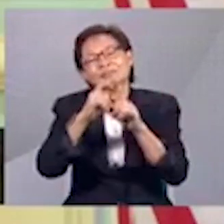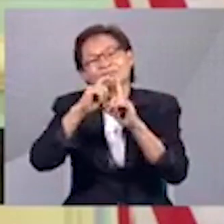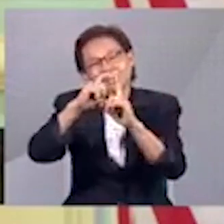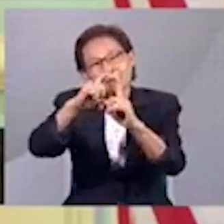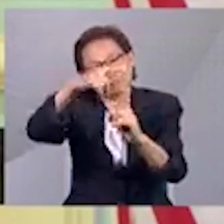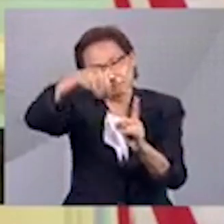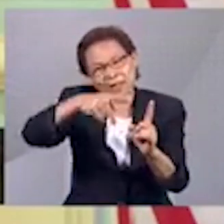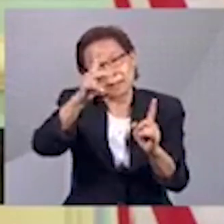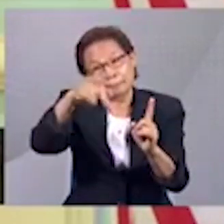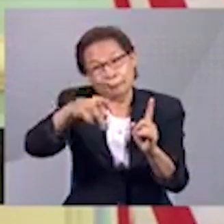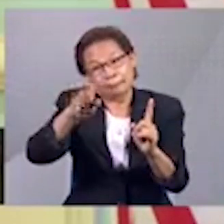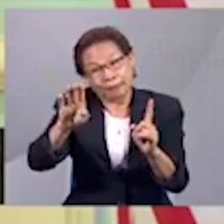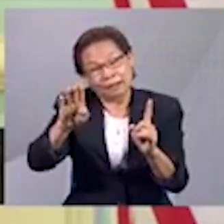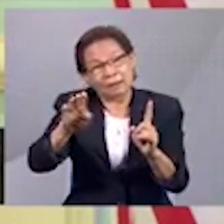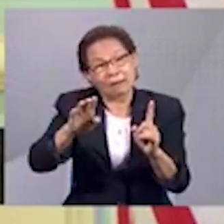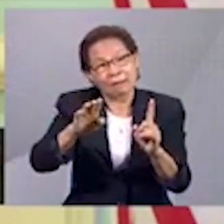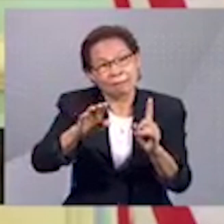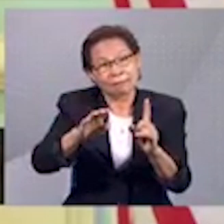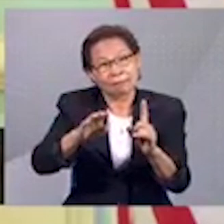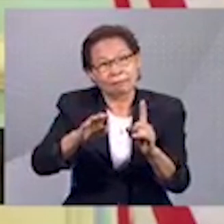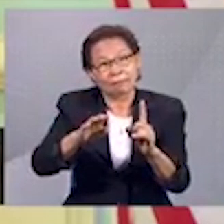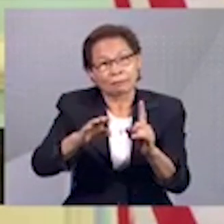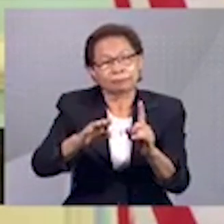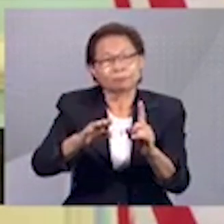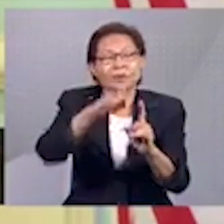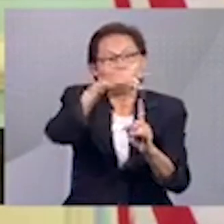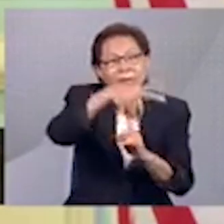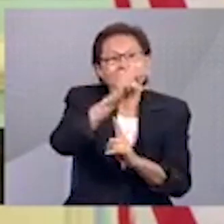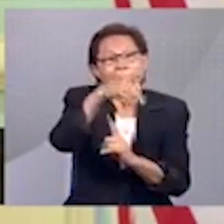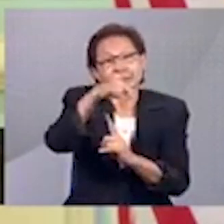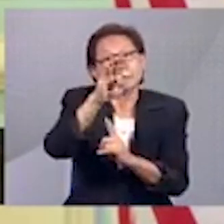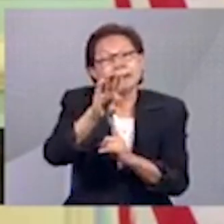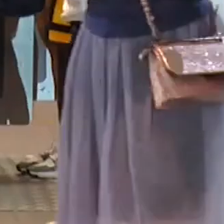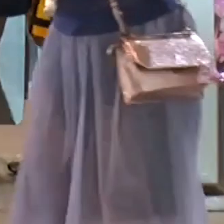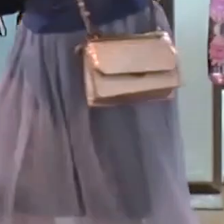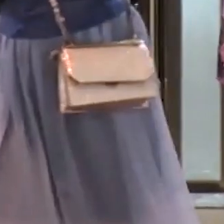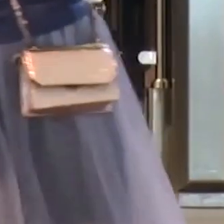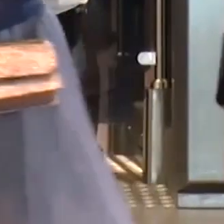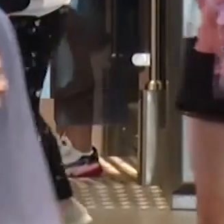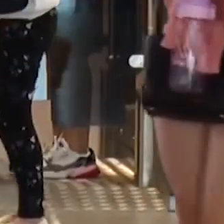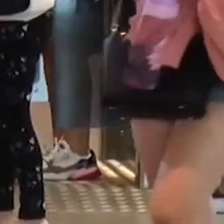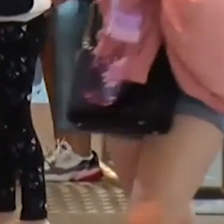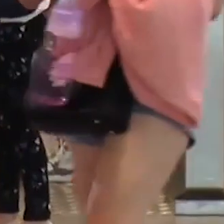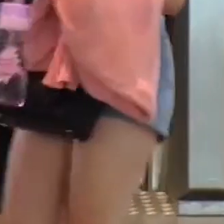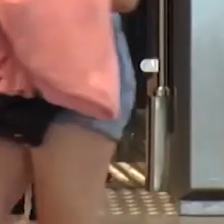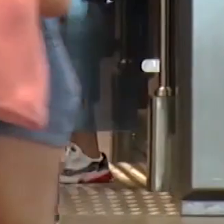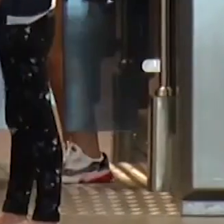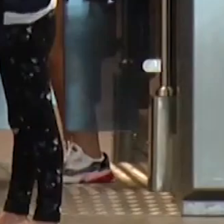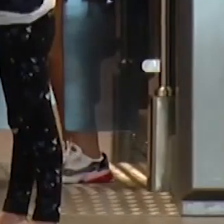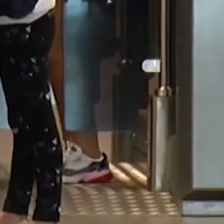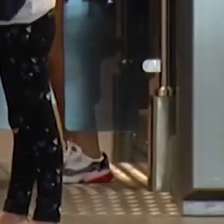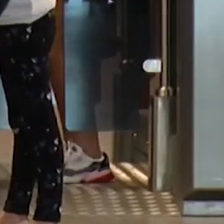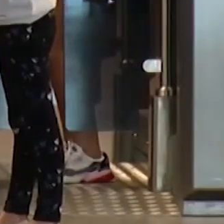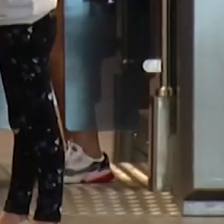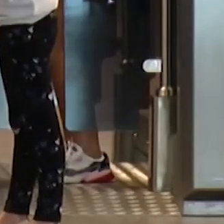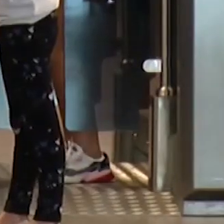yang diwartakan, warta peraturan itu tamat. Dan 10 Jun kita dah mula